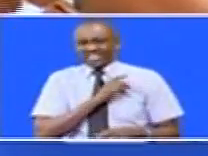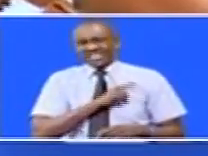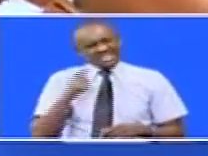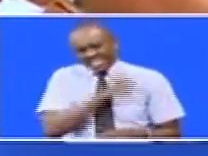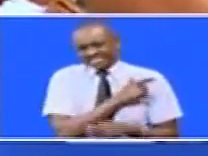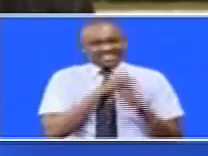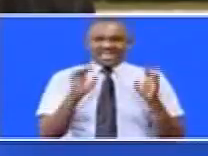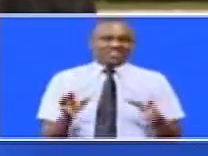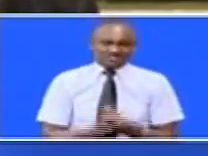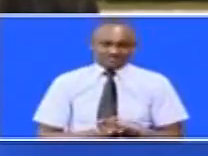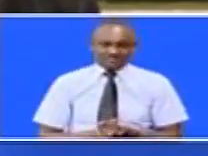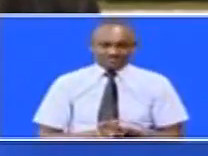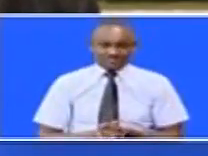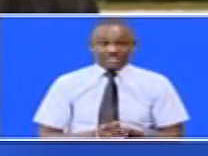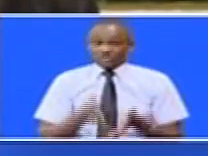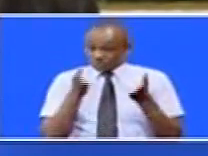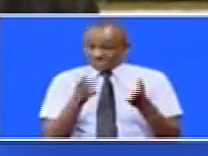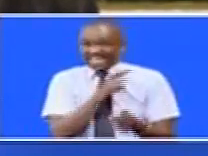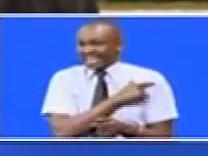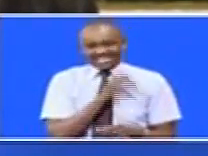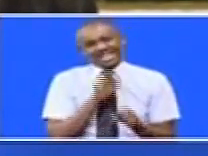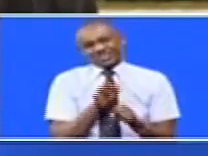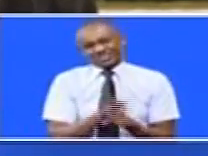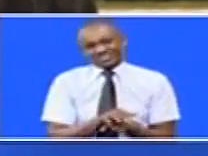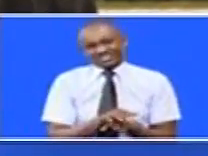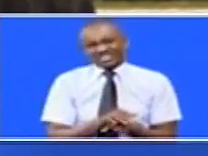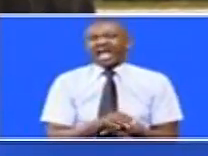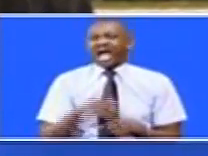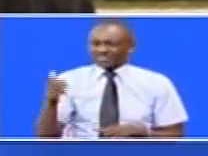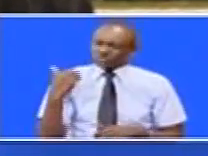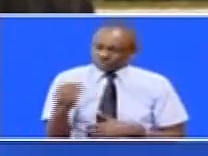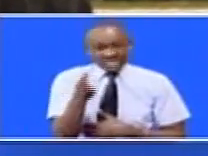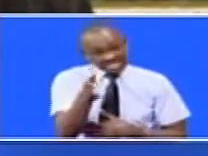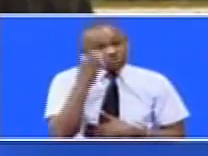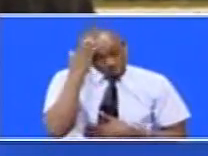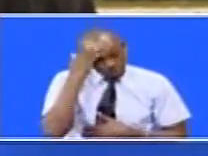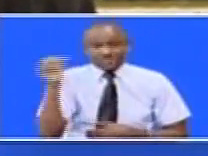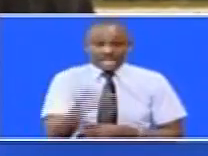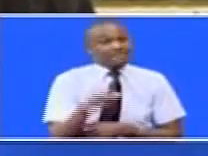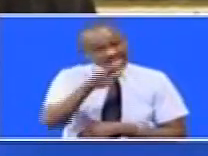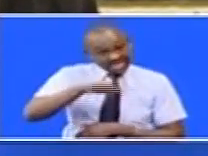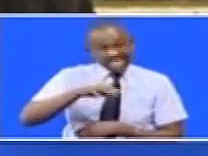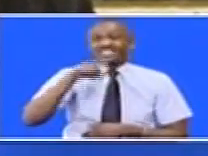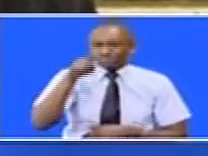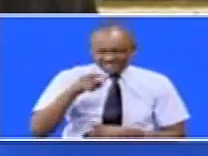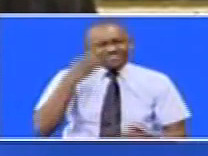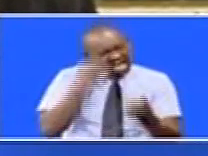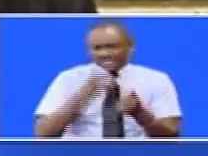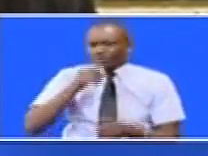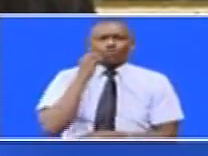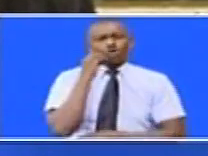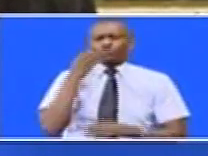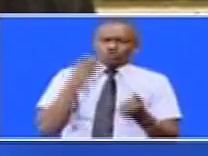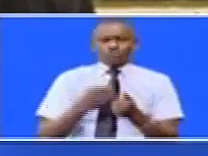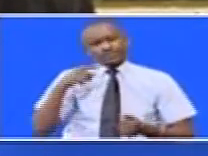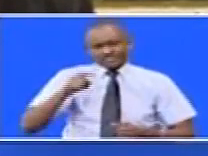kwanza shuleni. Lucky enough, some children here, you know, it's a slum area, so they are hardened from home,